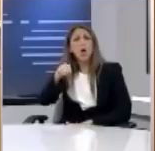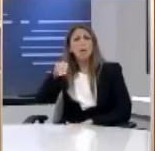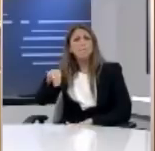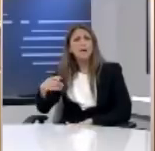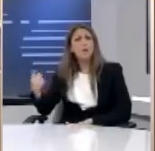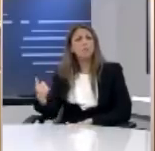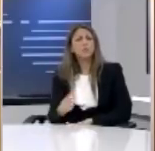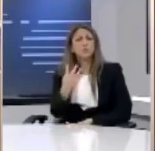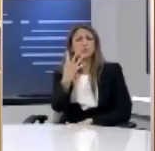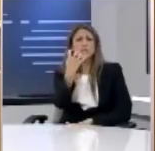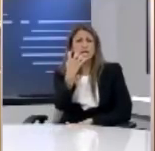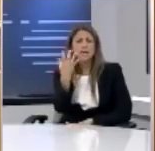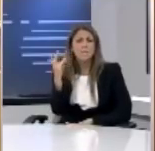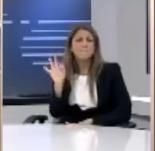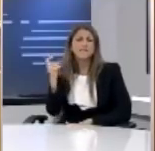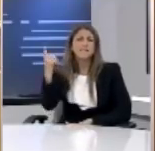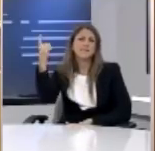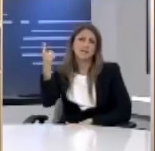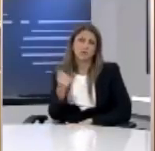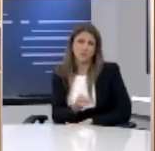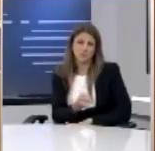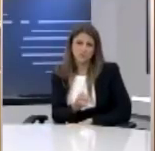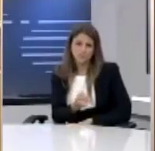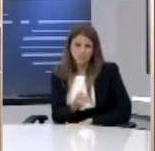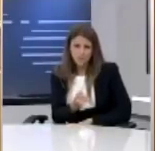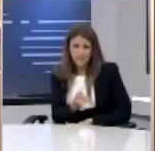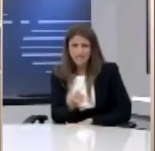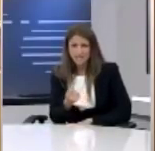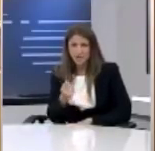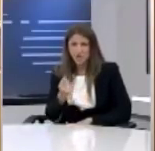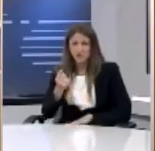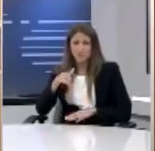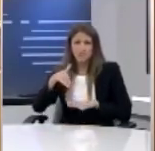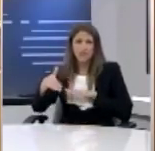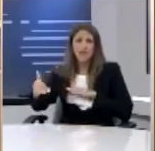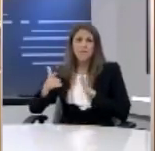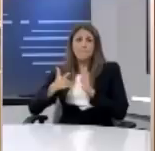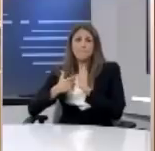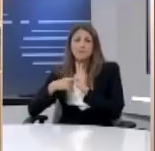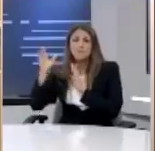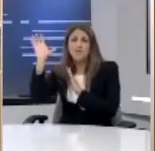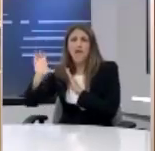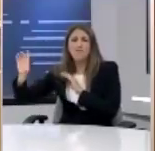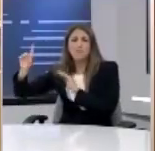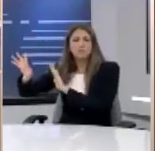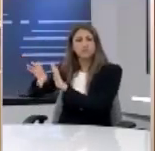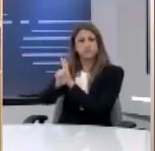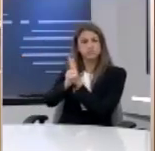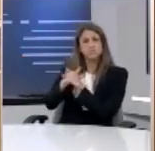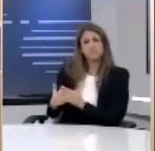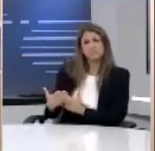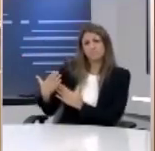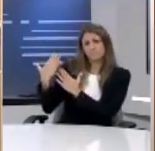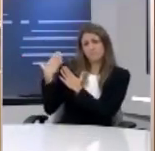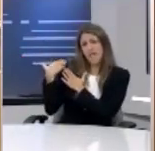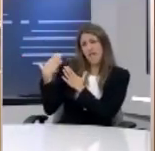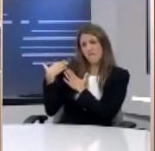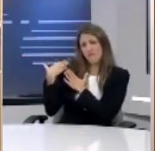Ακολουθήστε την Ευρώπη που αποδέχεται να αναλάβει κομμάτι της ευθύνης στο προσφυγικό και όχι